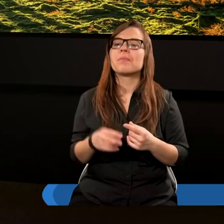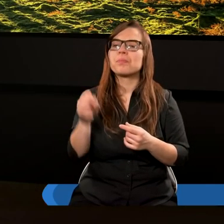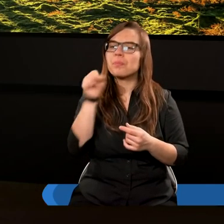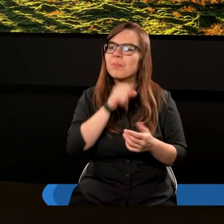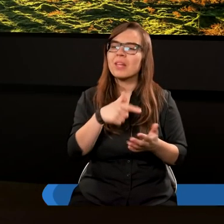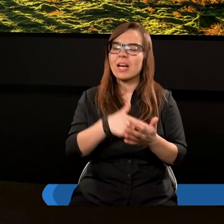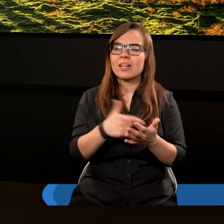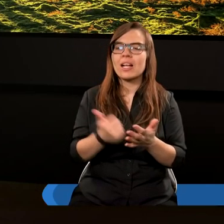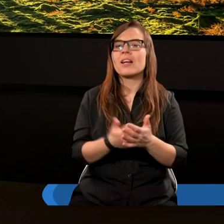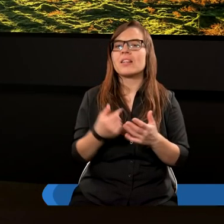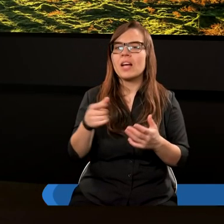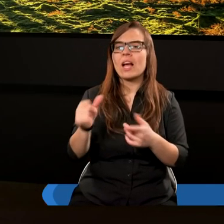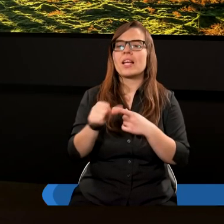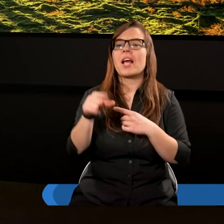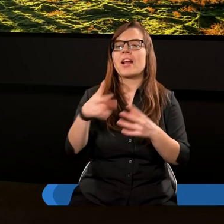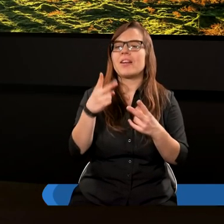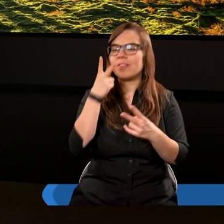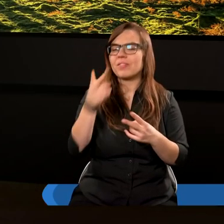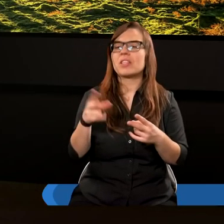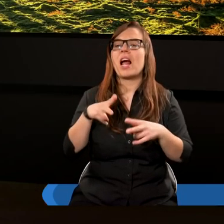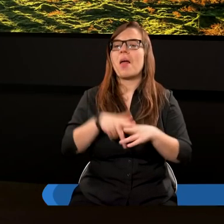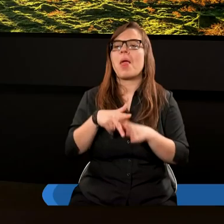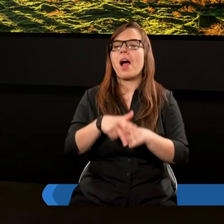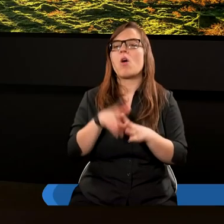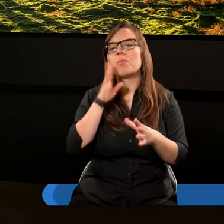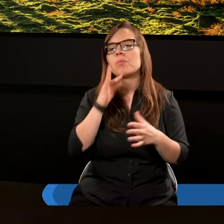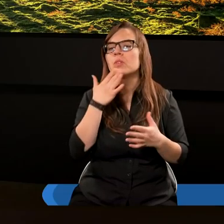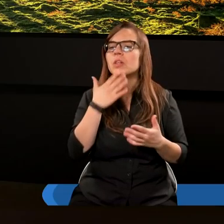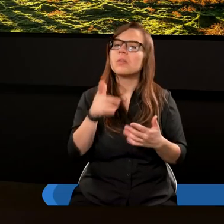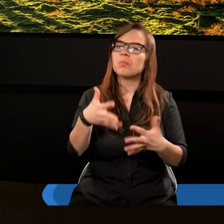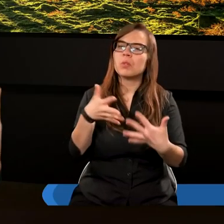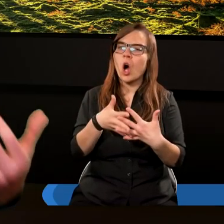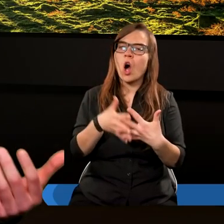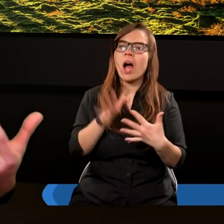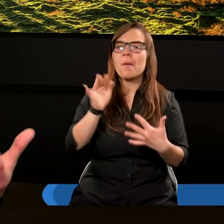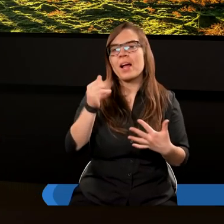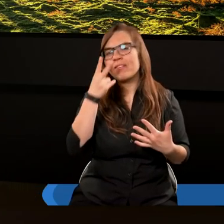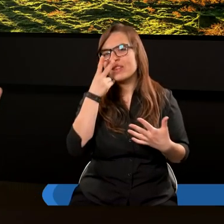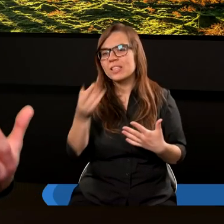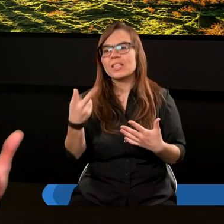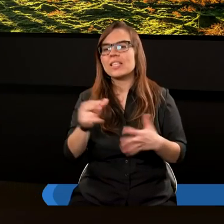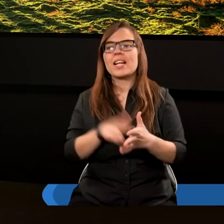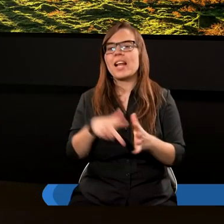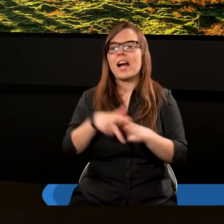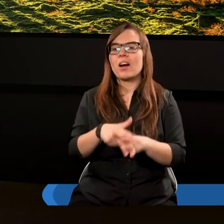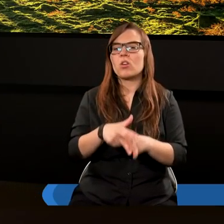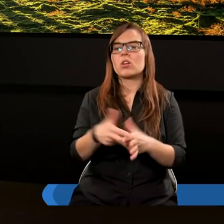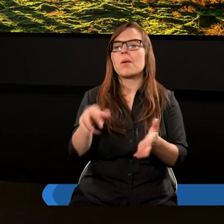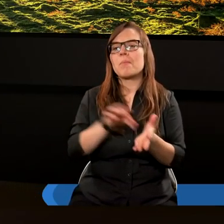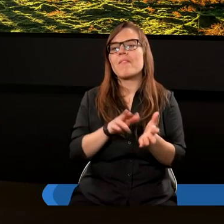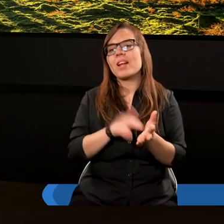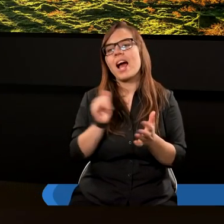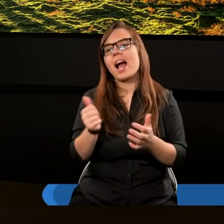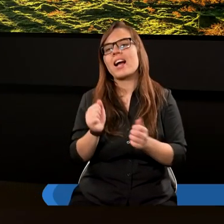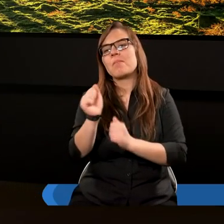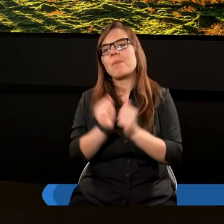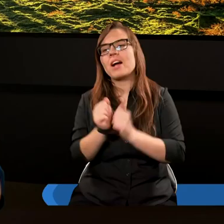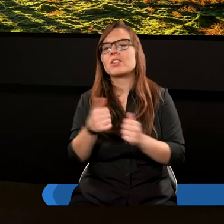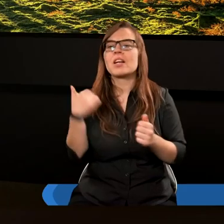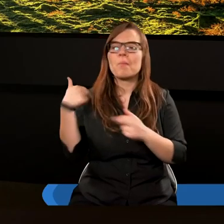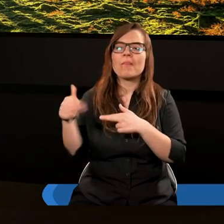Jezus wracał tam w tej wizji na koniu, no dzisiaj jakby pewnie prorok miał jakąś wizję, to nie na koniu, tylko pewnie w jakiejś tam maszynie by